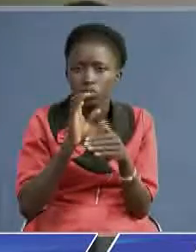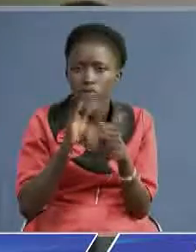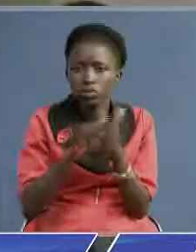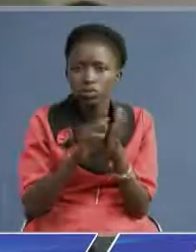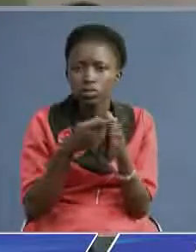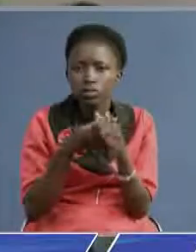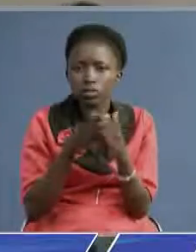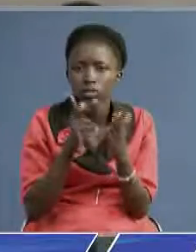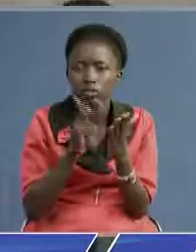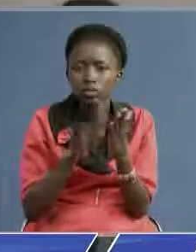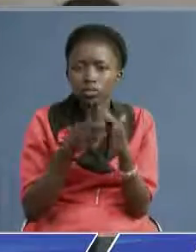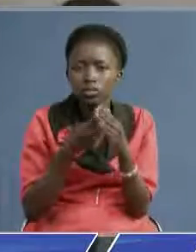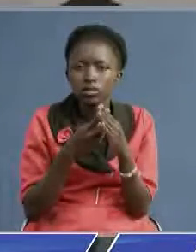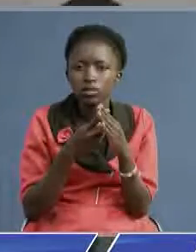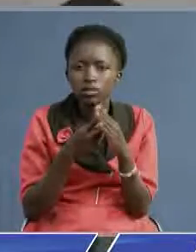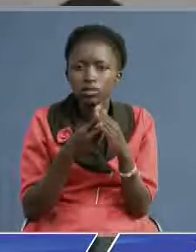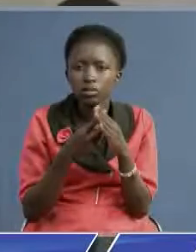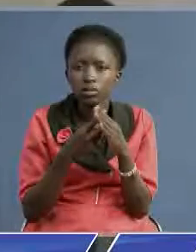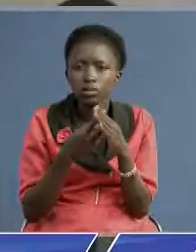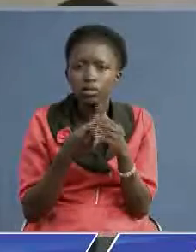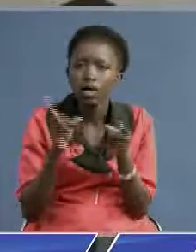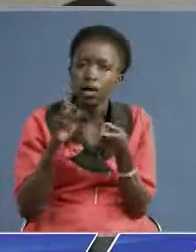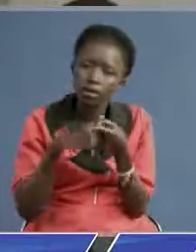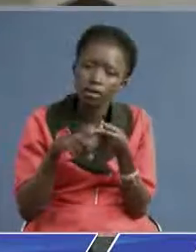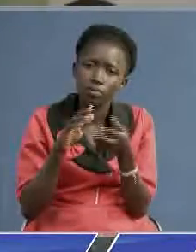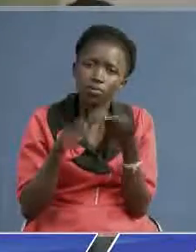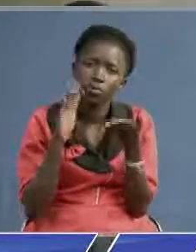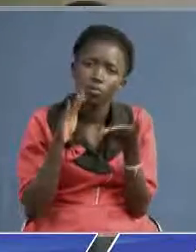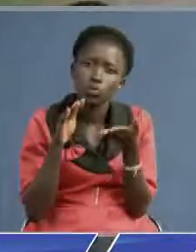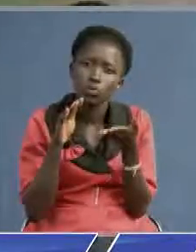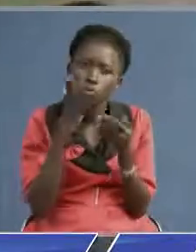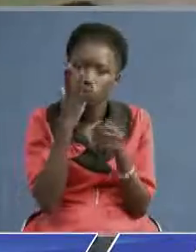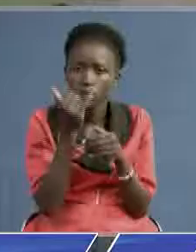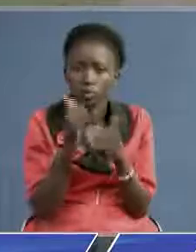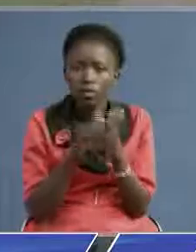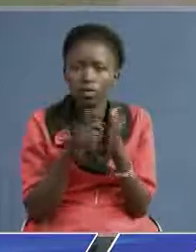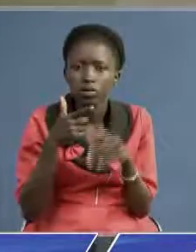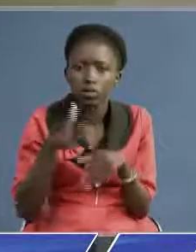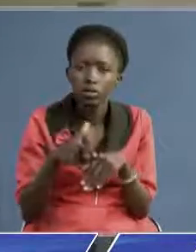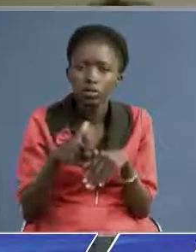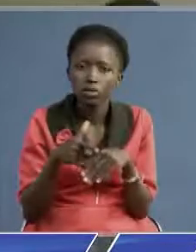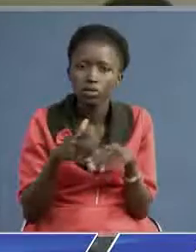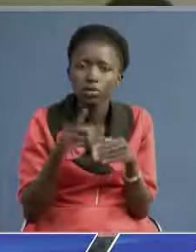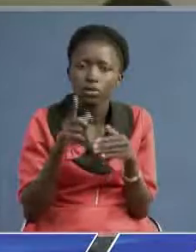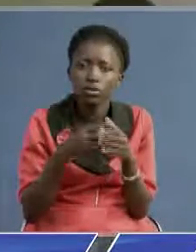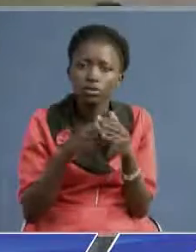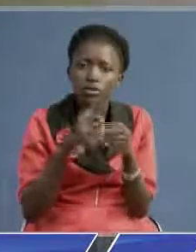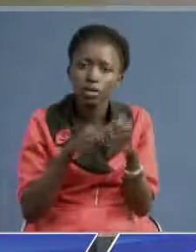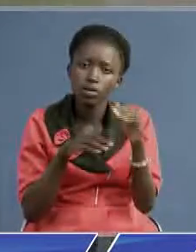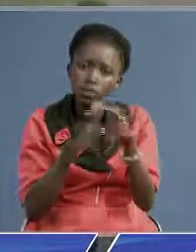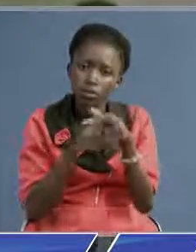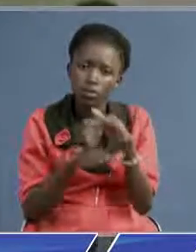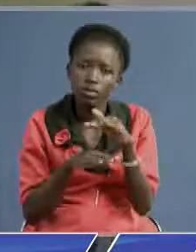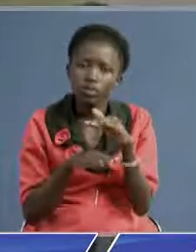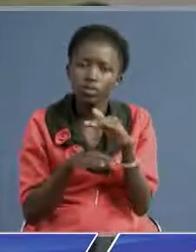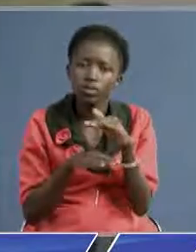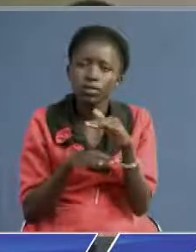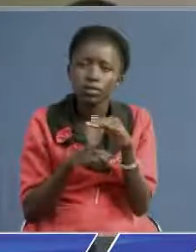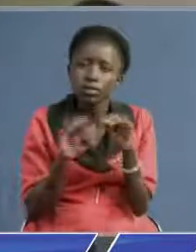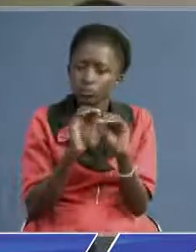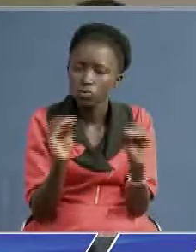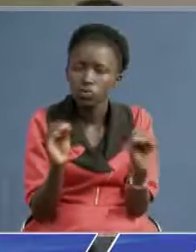yenye haiwekwi mafuta walikuwa wamepandisha bei sababu mafuta imepanda. Mafuta ikishuka hawashukishi